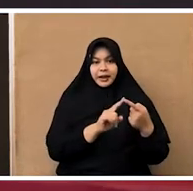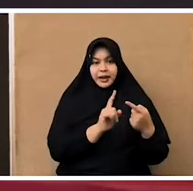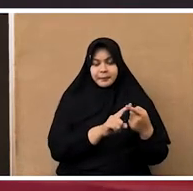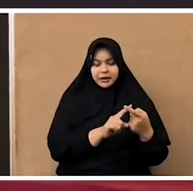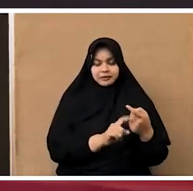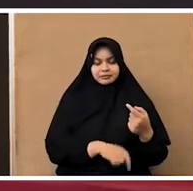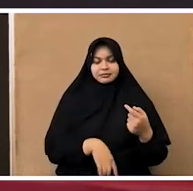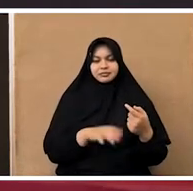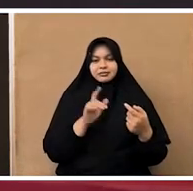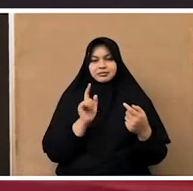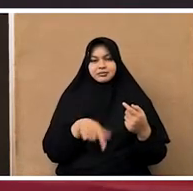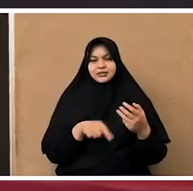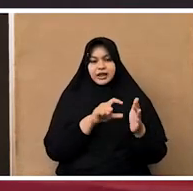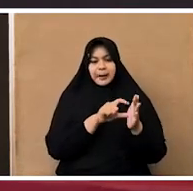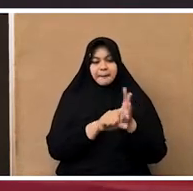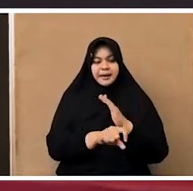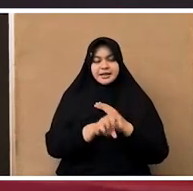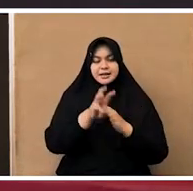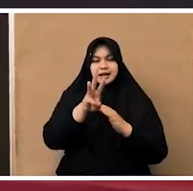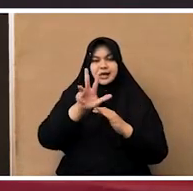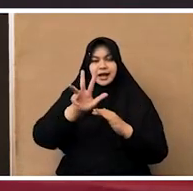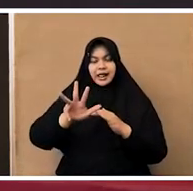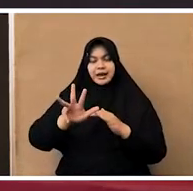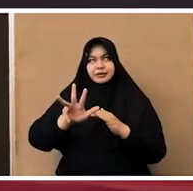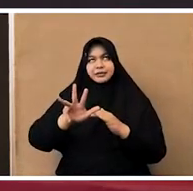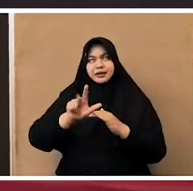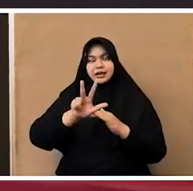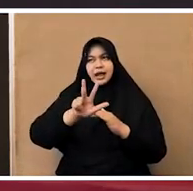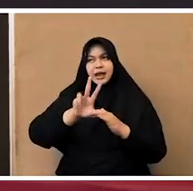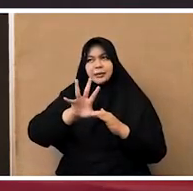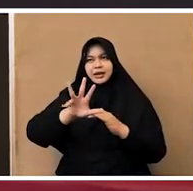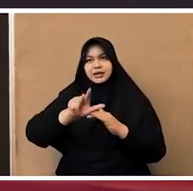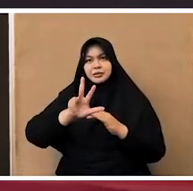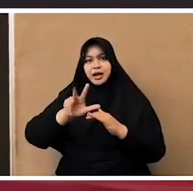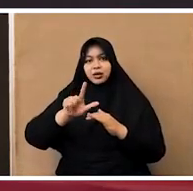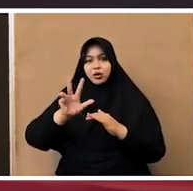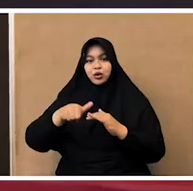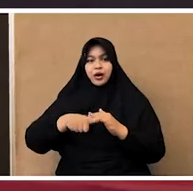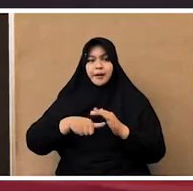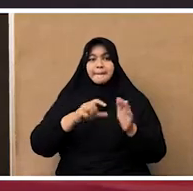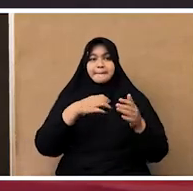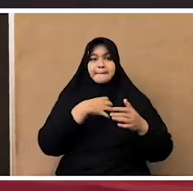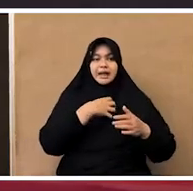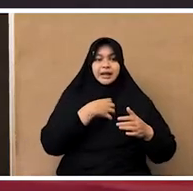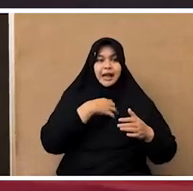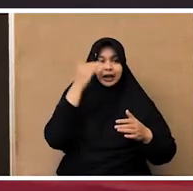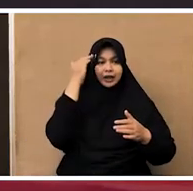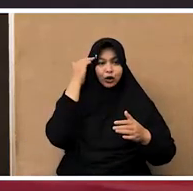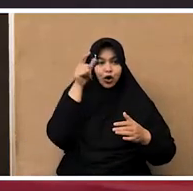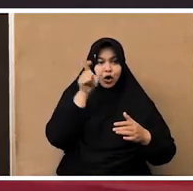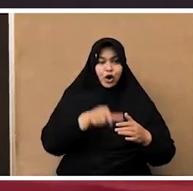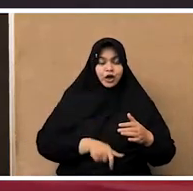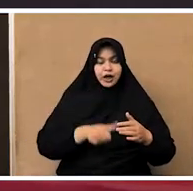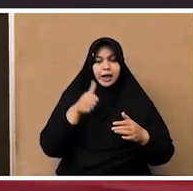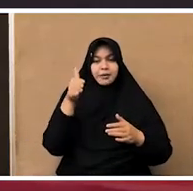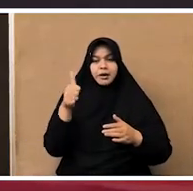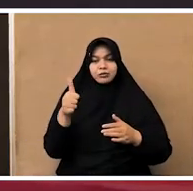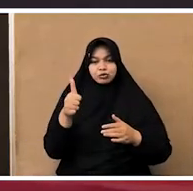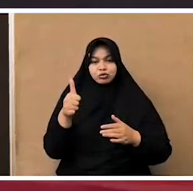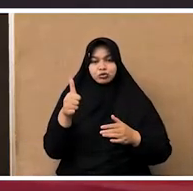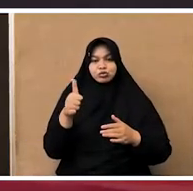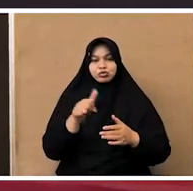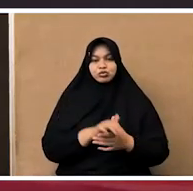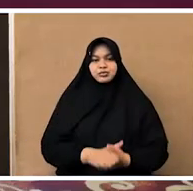jadi pasal 38 39 itu itu tetap mental intelektual orang yang mampu loh itu